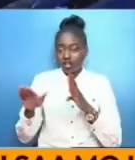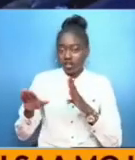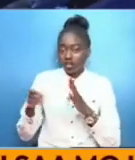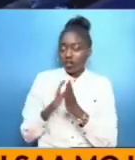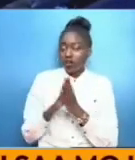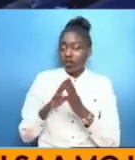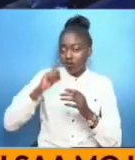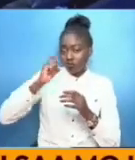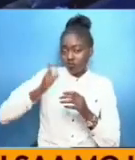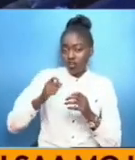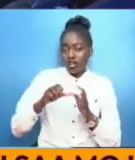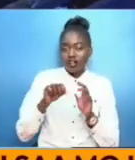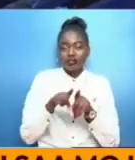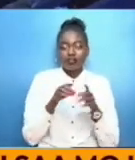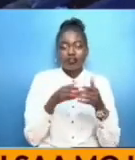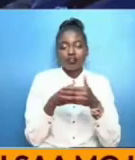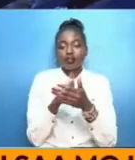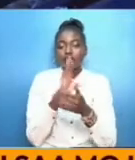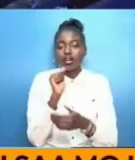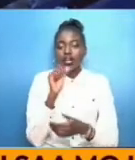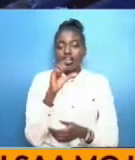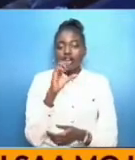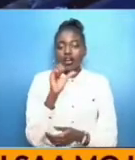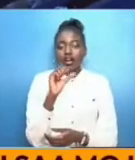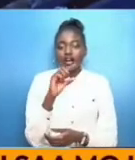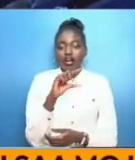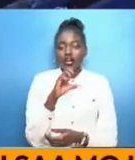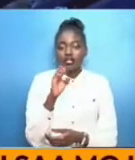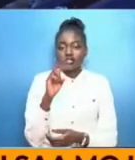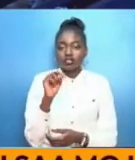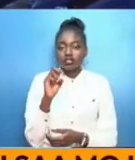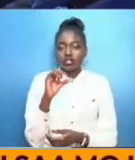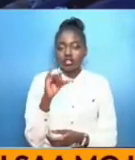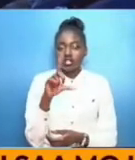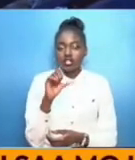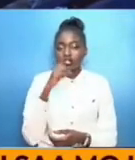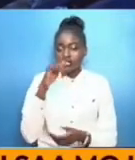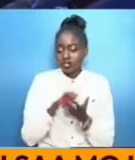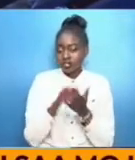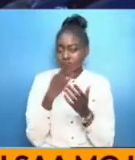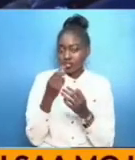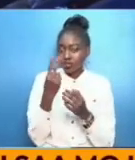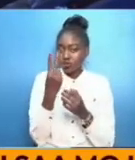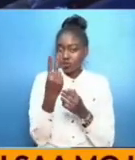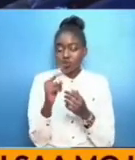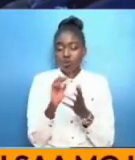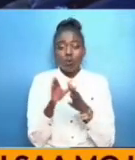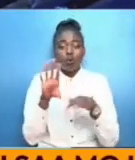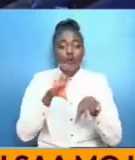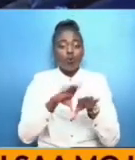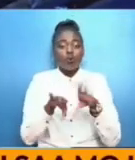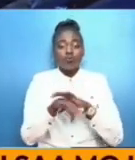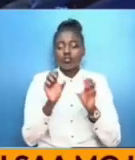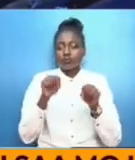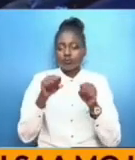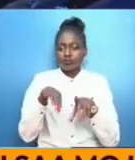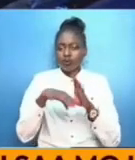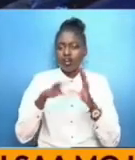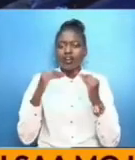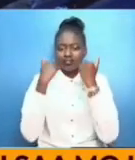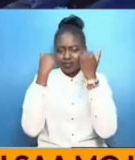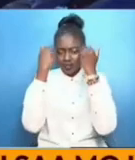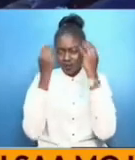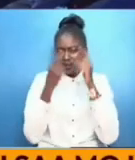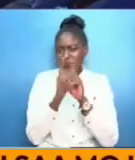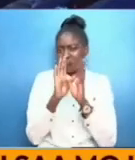mashtaka ukiongozwa na Angeline Chinga ulisema wawili hao walikuwa wamefungwa na kutakiwa kuwepo mahakamani